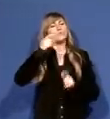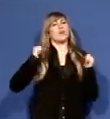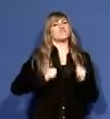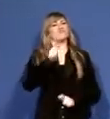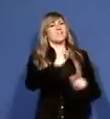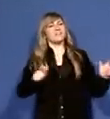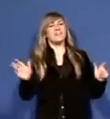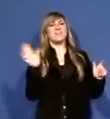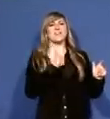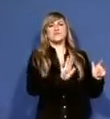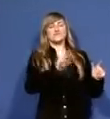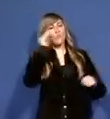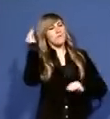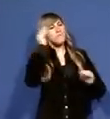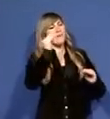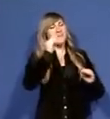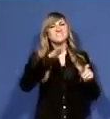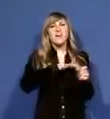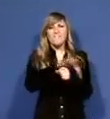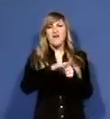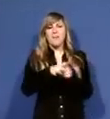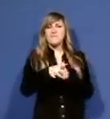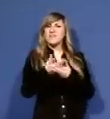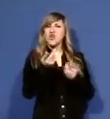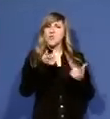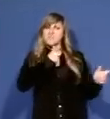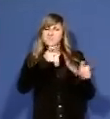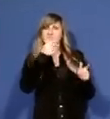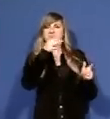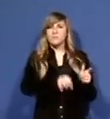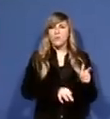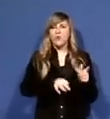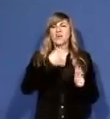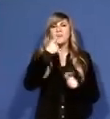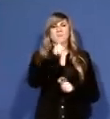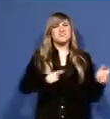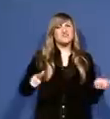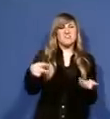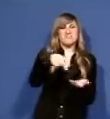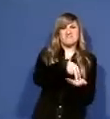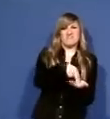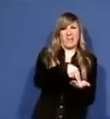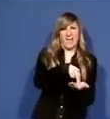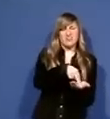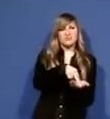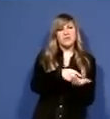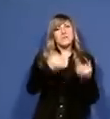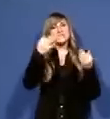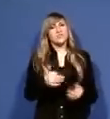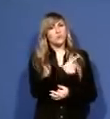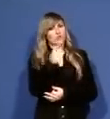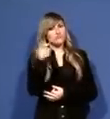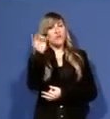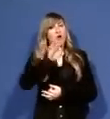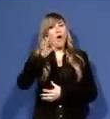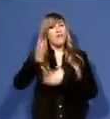di riferimento per le famiglie, prendendosi cura della gente fragile, degli insicuri e di chi è giornalmente esposto alla